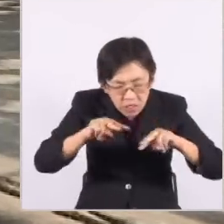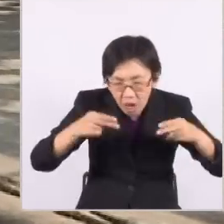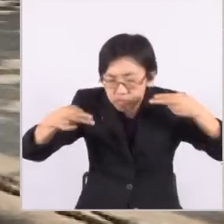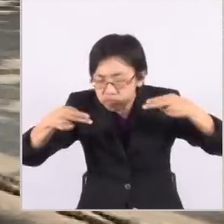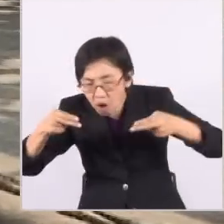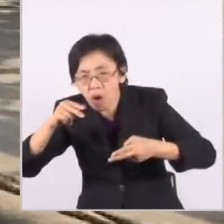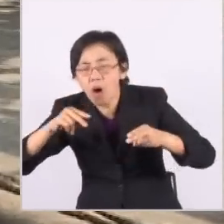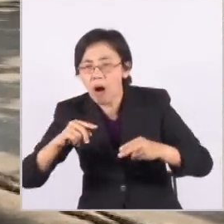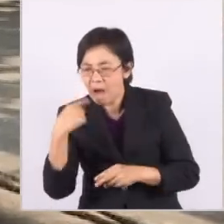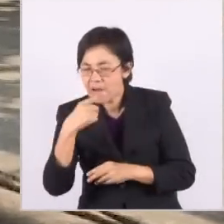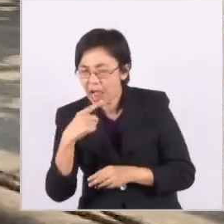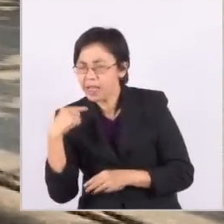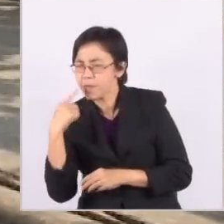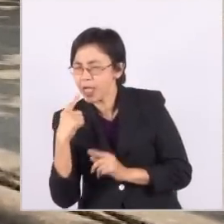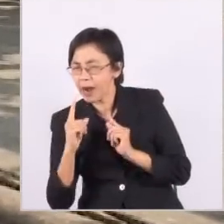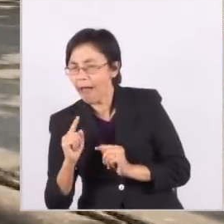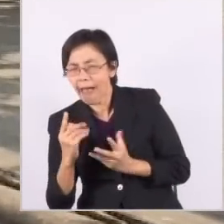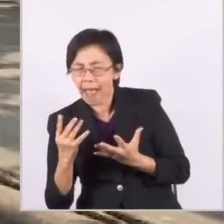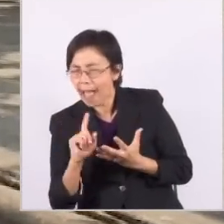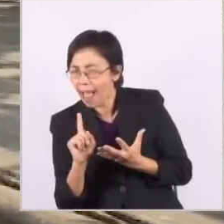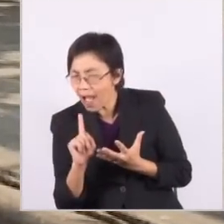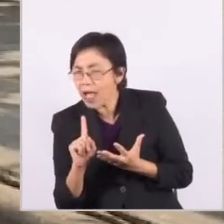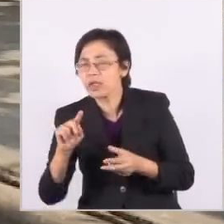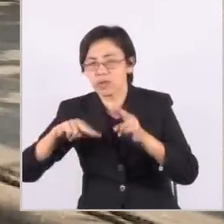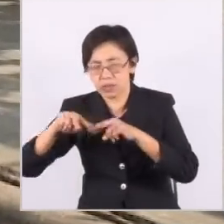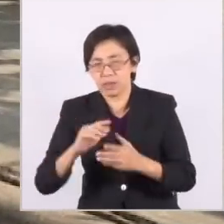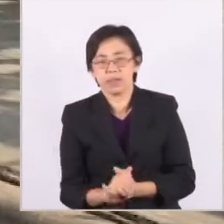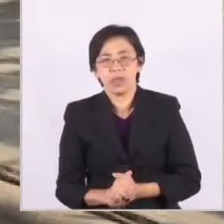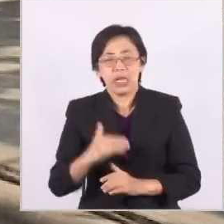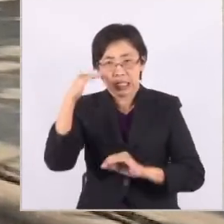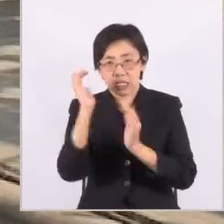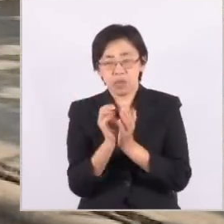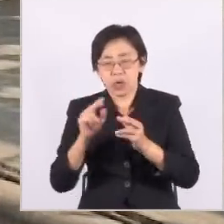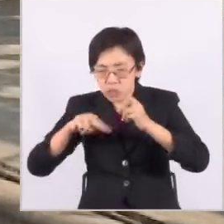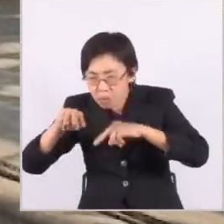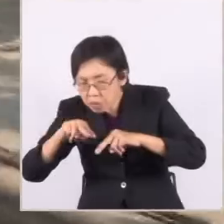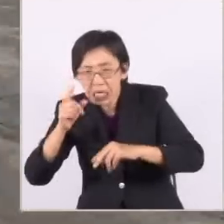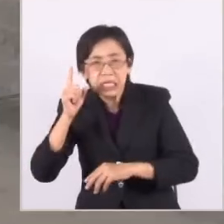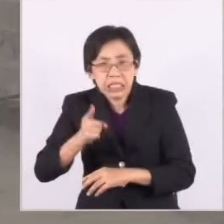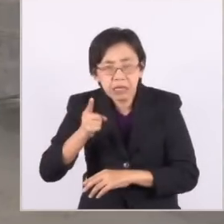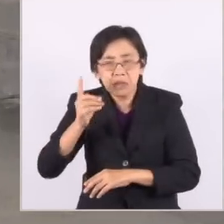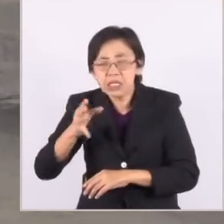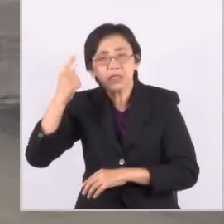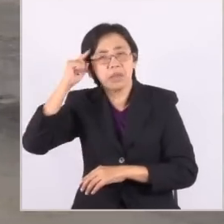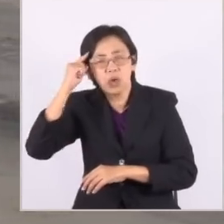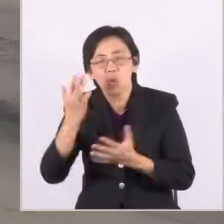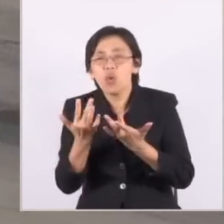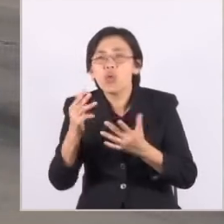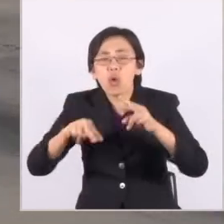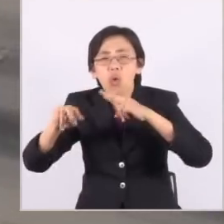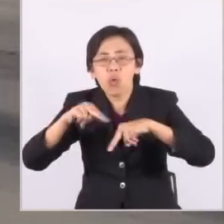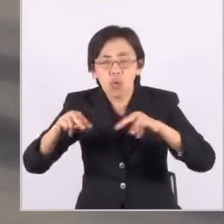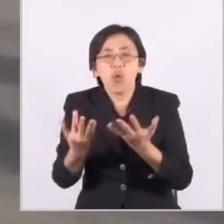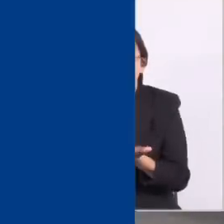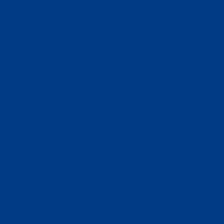นะครับสืบหาคนร้ายสรุปว่าเรื่องนี้นะครับเขาตรวจสอบอยู่ไม่ทราบว่าจริงเท็จอย่างไรนะครับก็ต้องตรวจสอบก็ต้องอ่าดูกัน